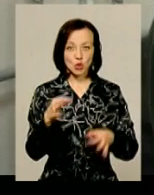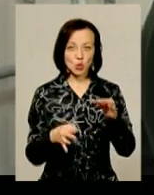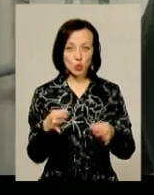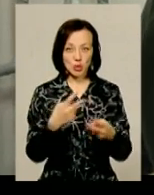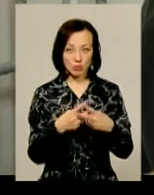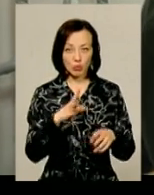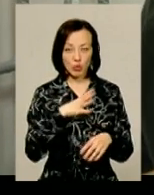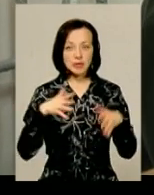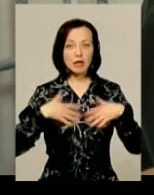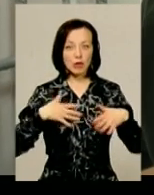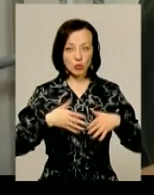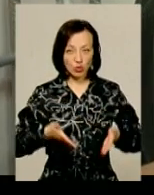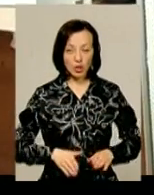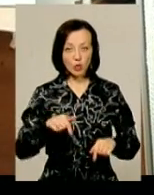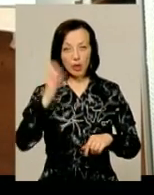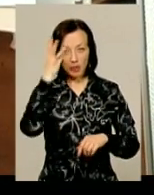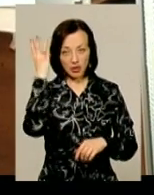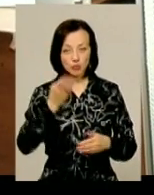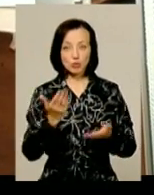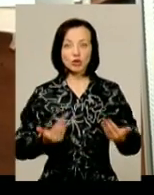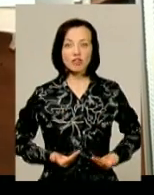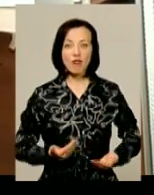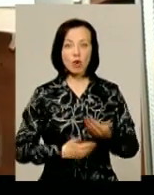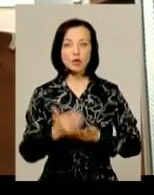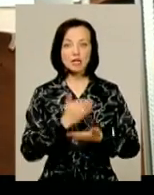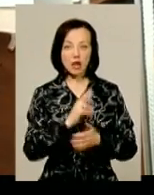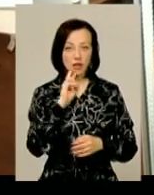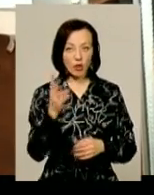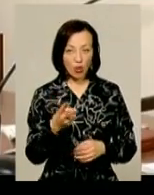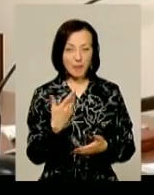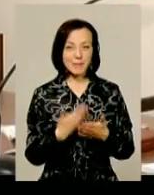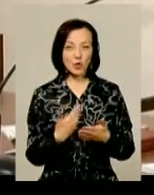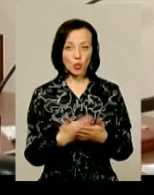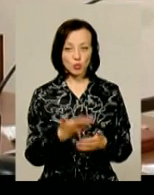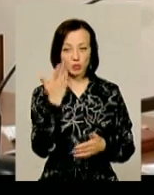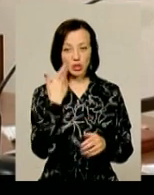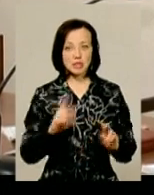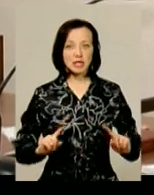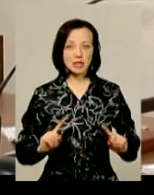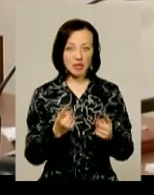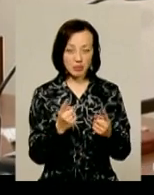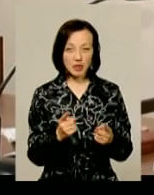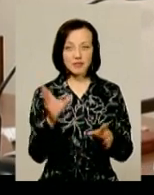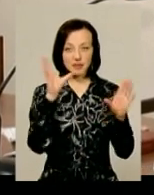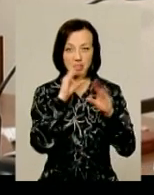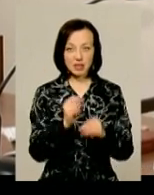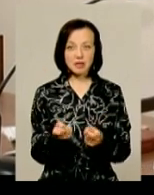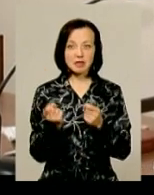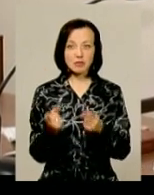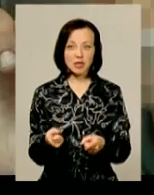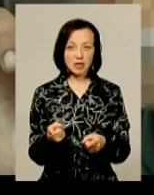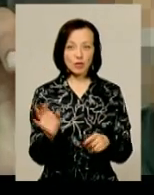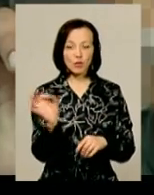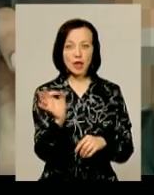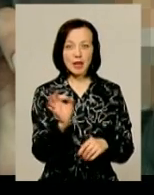кримського Джанкою. На Хмельниччині проживав останні 2 роки. Правоохоронці підозрюють, що під час затримання штрикач встиг змити в